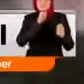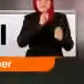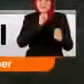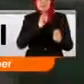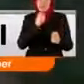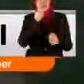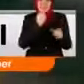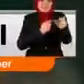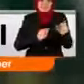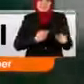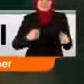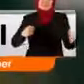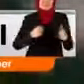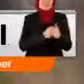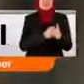çarptı